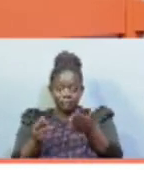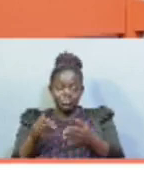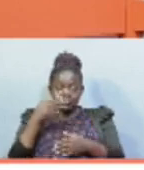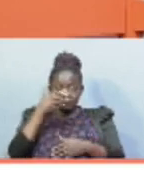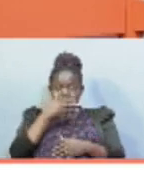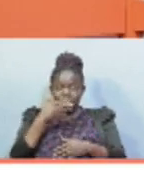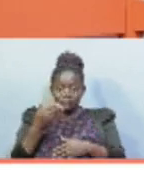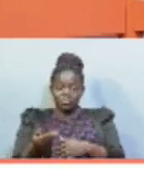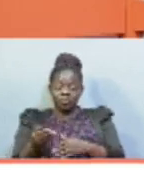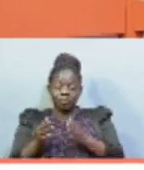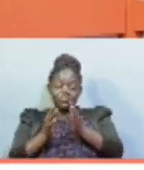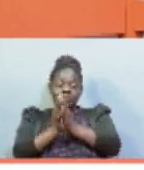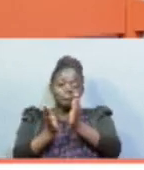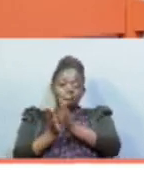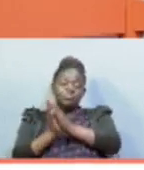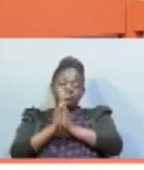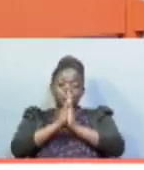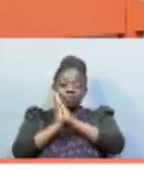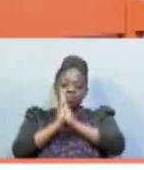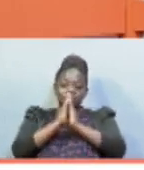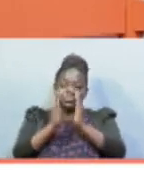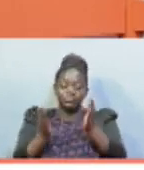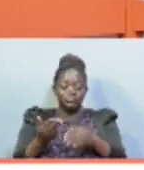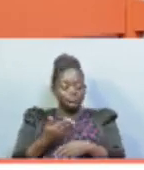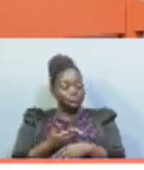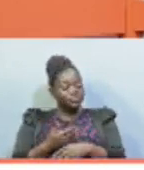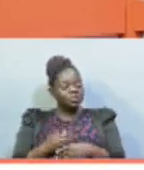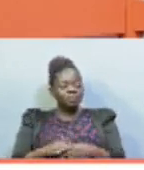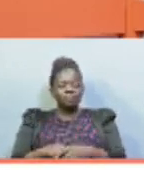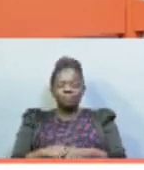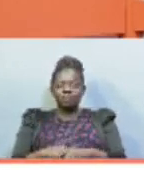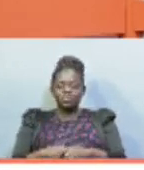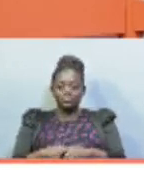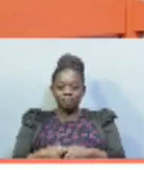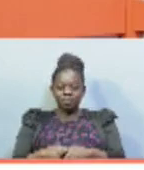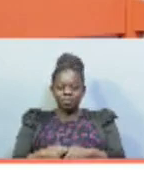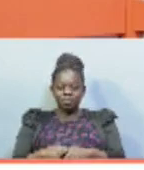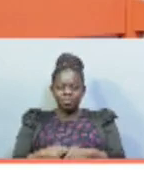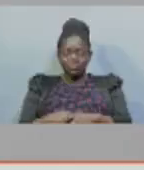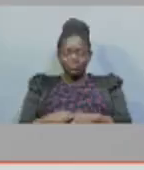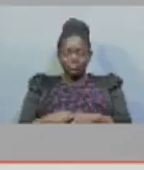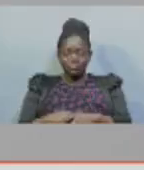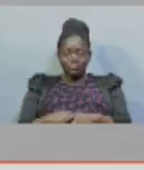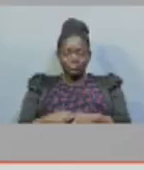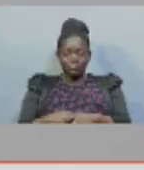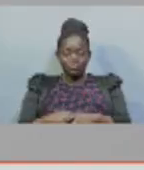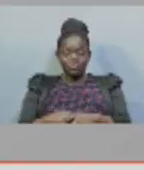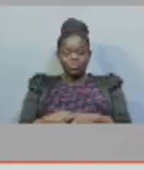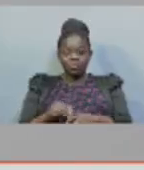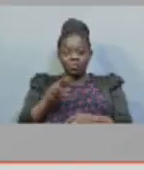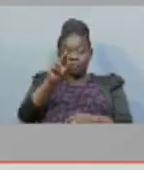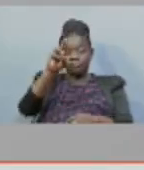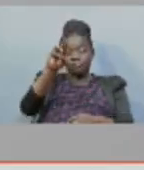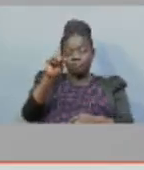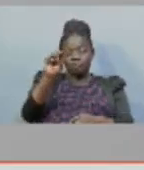ne butto babitubulidde mu mboozi eyakafuba era omusasi waffe abaddeyo bino byatuleetedde Ekibiina ekigatta